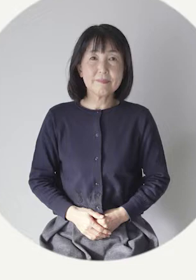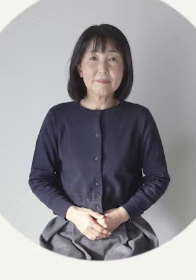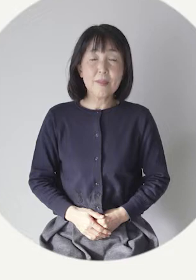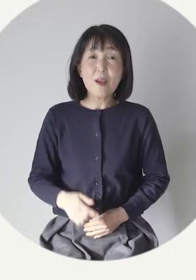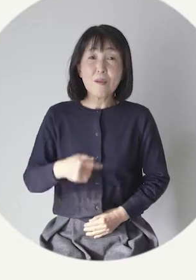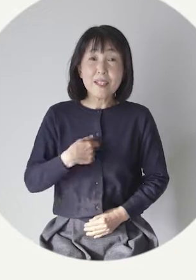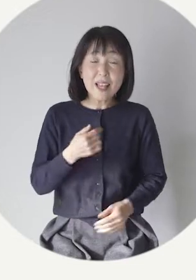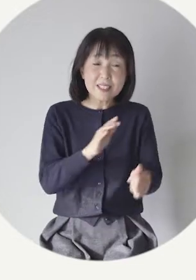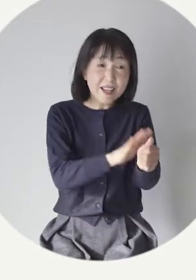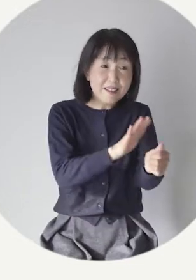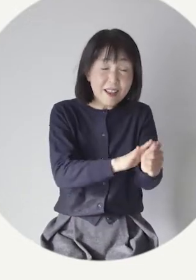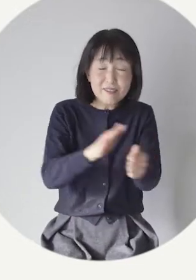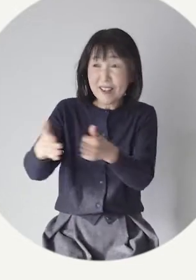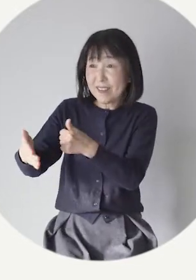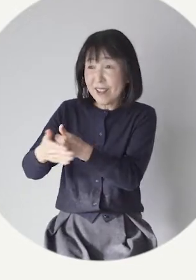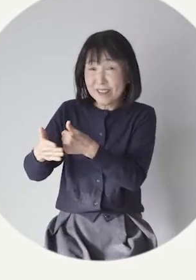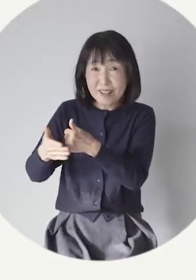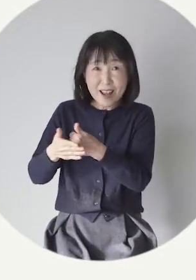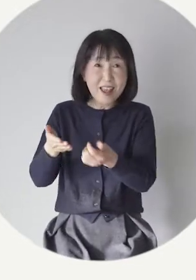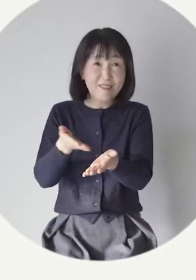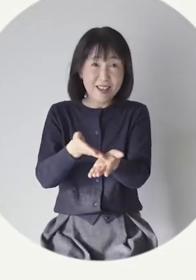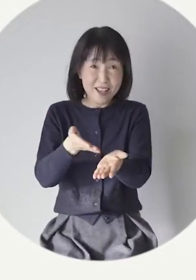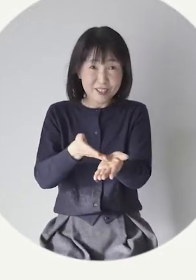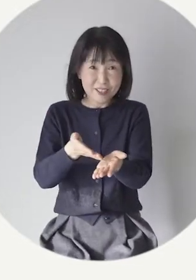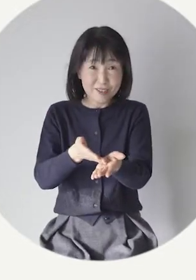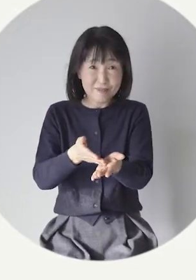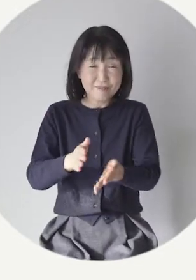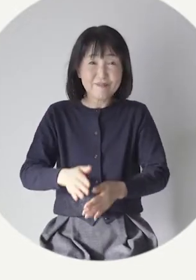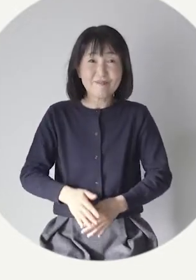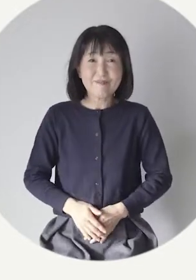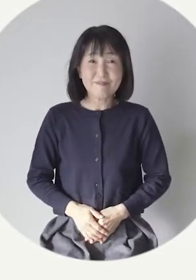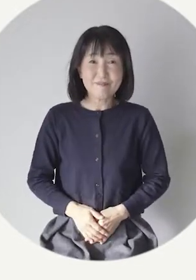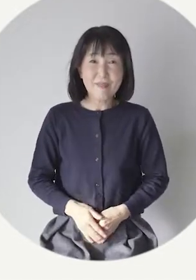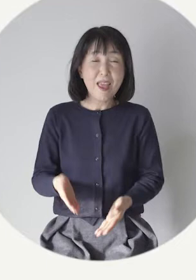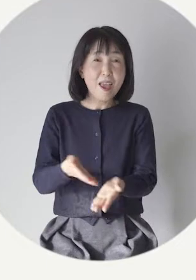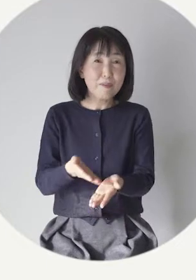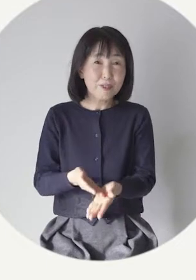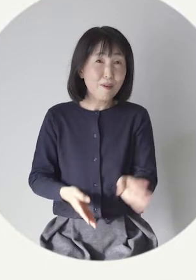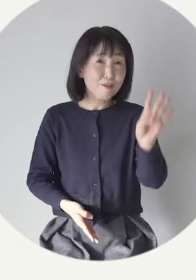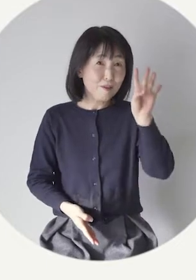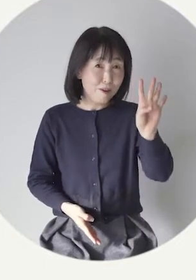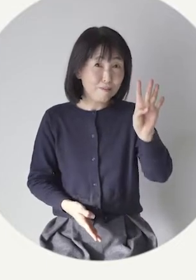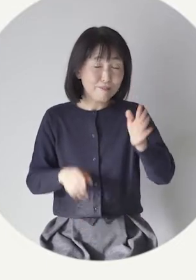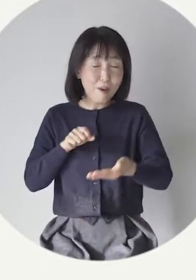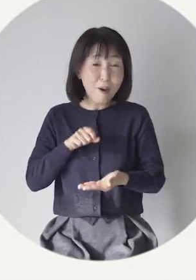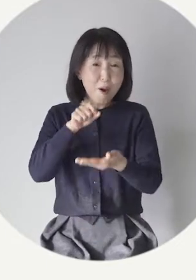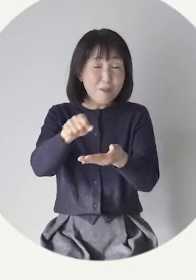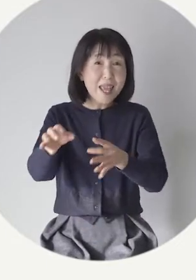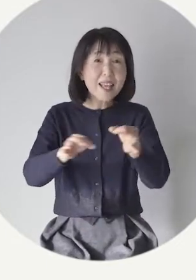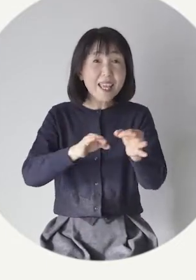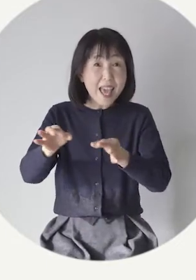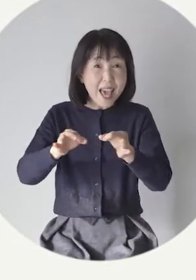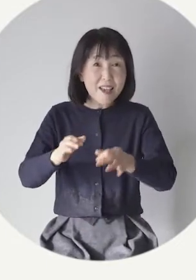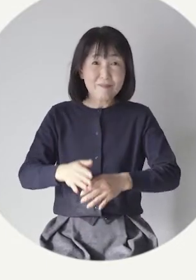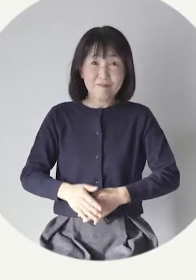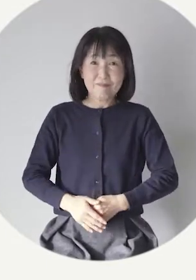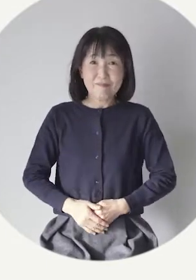ソーシャルグッドジャーニー福岡、私が助けて助けられる話、エピソード4、お土産